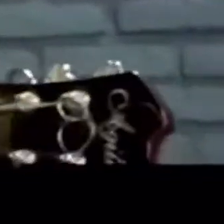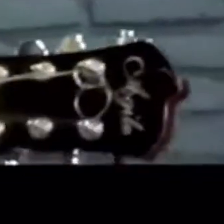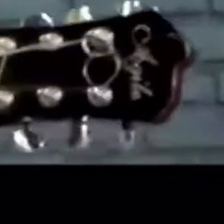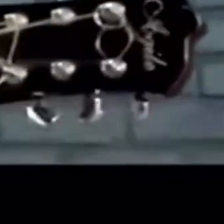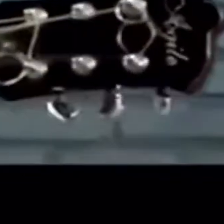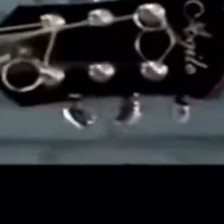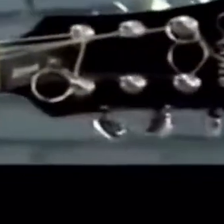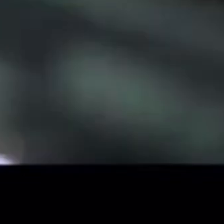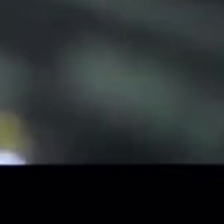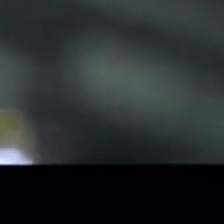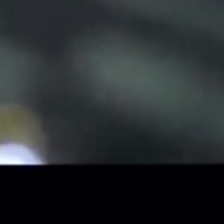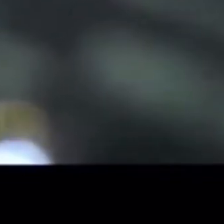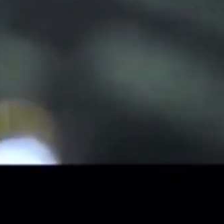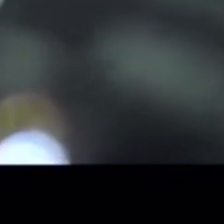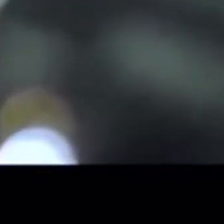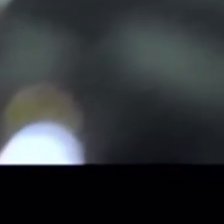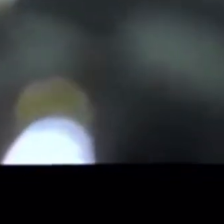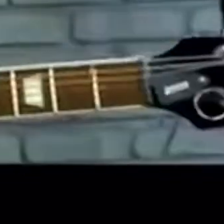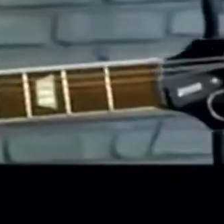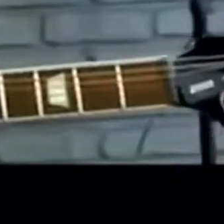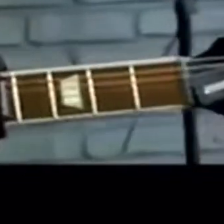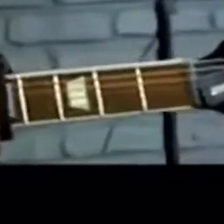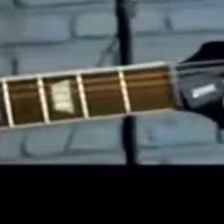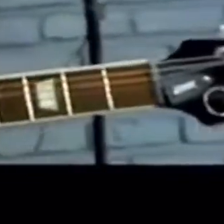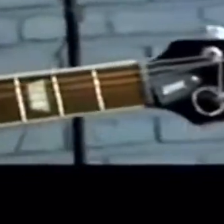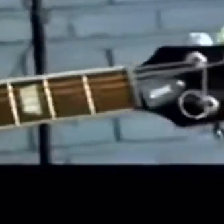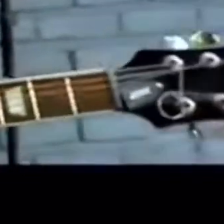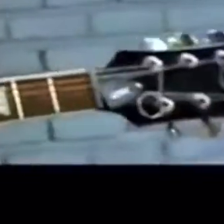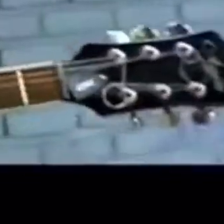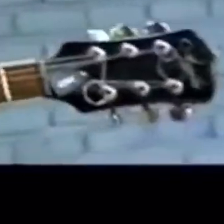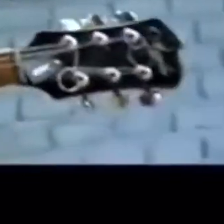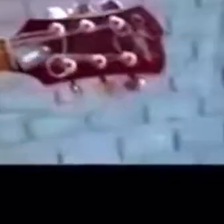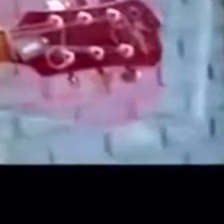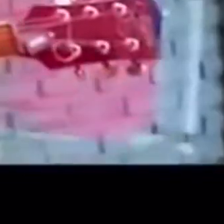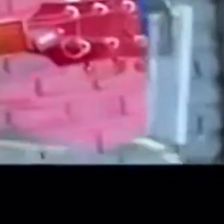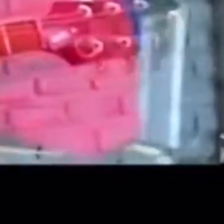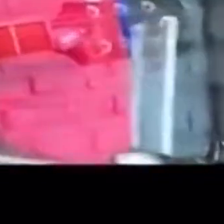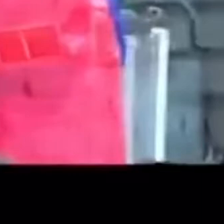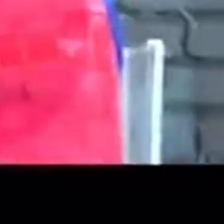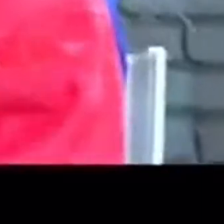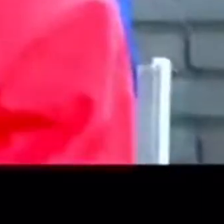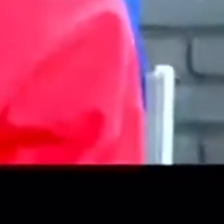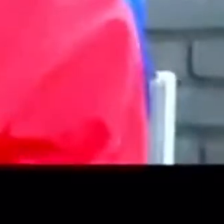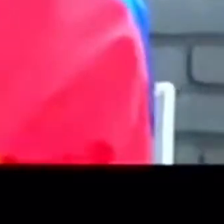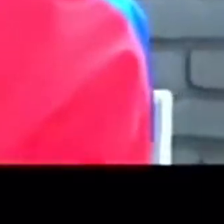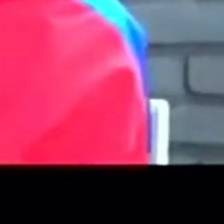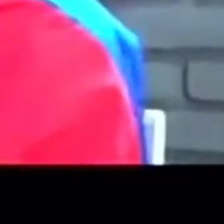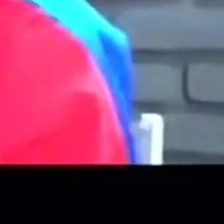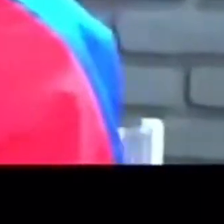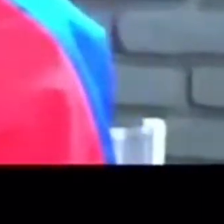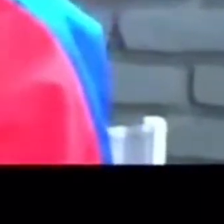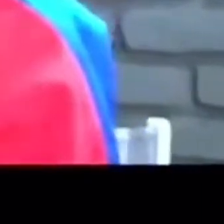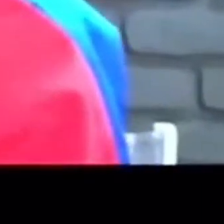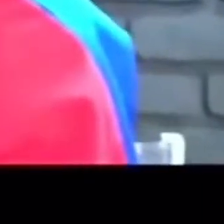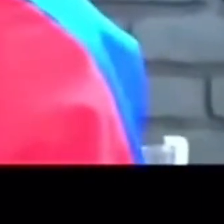Zikuoneka ngati pabwera malonda nyumba mwanu.